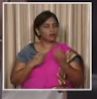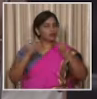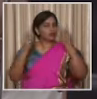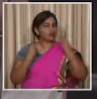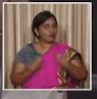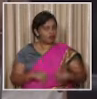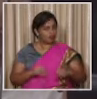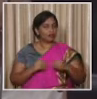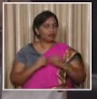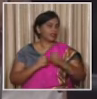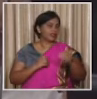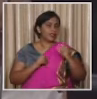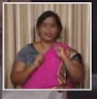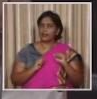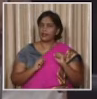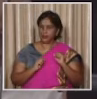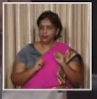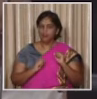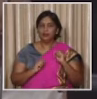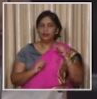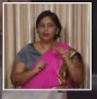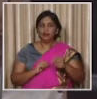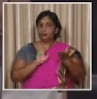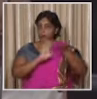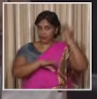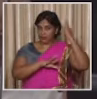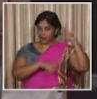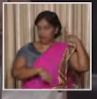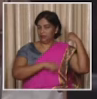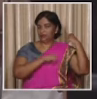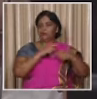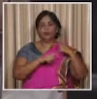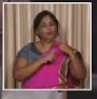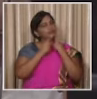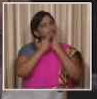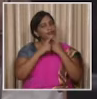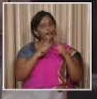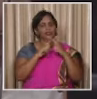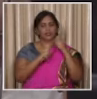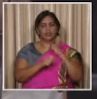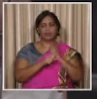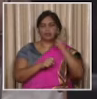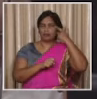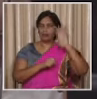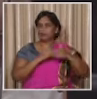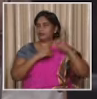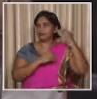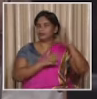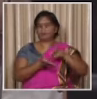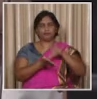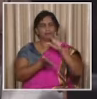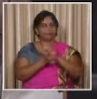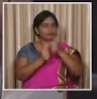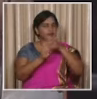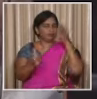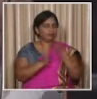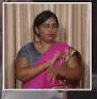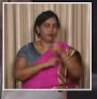බංකොලොත් තත්වයකට කඩා වැටුණේ ඇයි? අතීතයේ සිට විවිධ ආණ්ඩු අදුරදර්ශී තීරණ ගැනීම එක